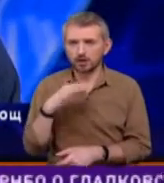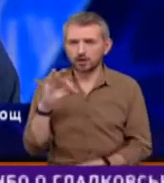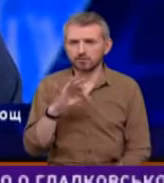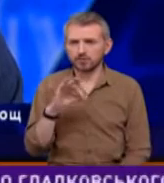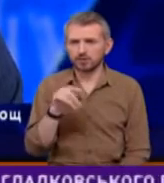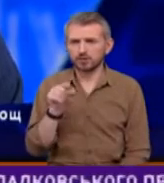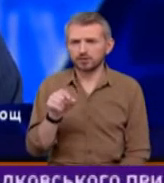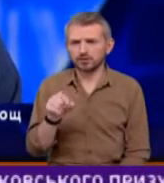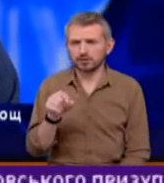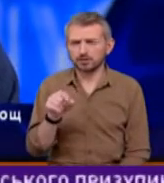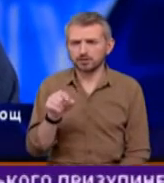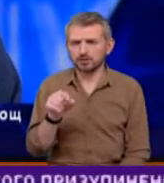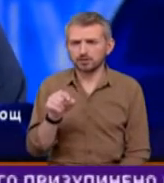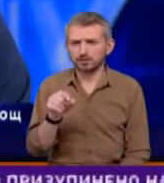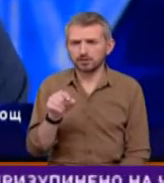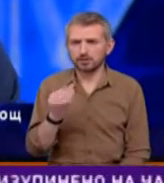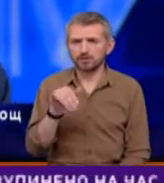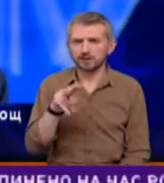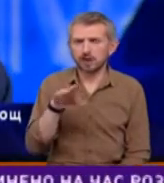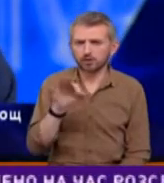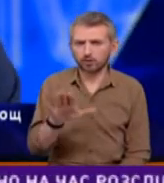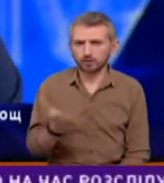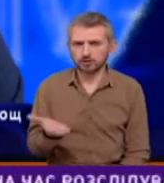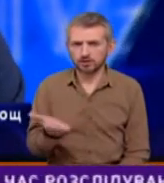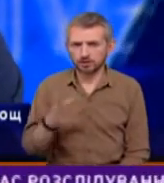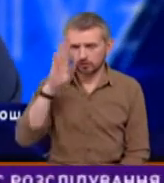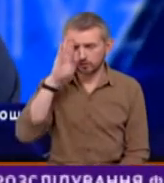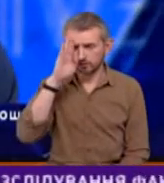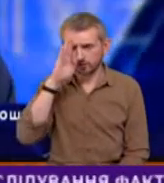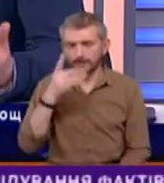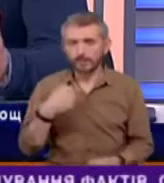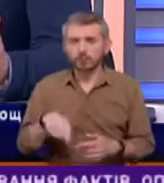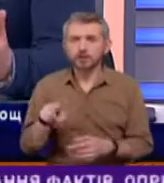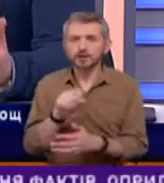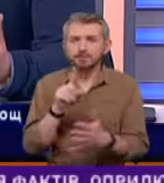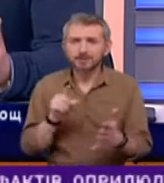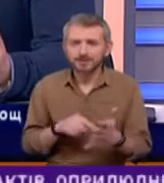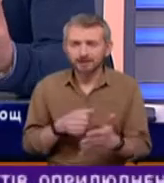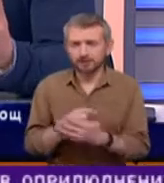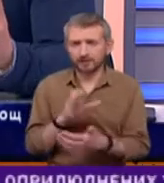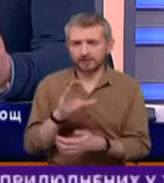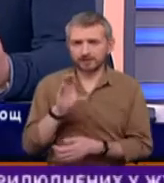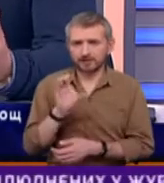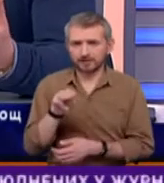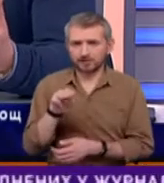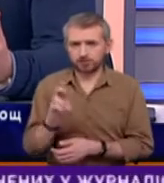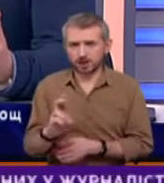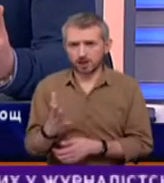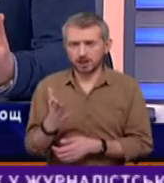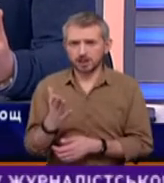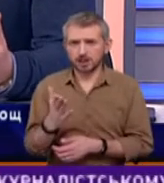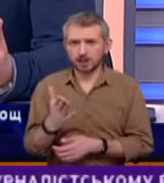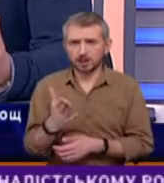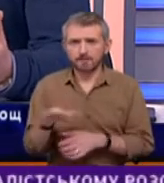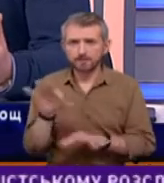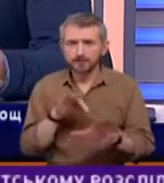цього, боже, як Філатов, хлопчина. Тому це питання є, знову ж таки, до СТБ. Кваліфікований підбір